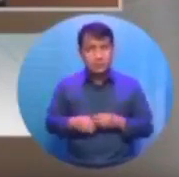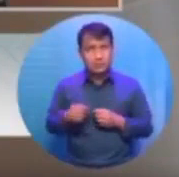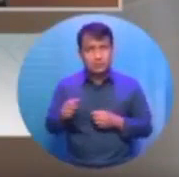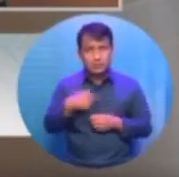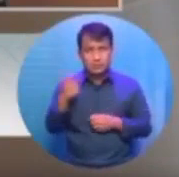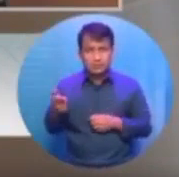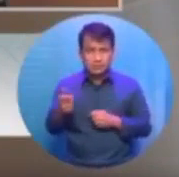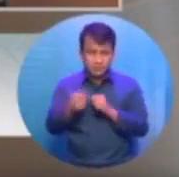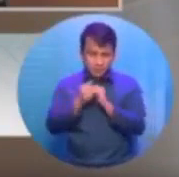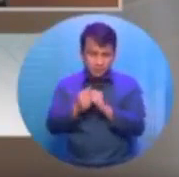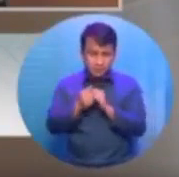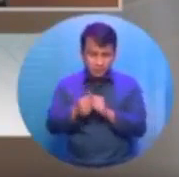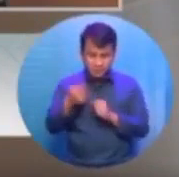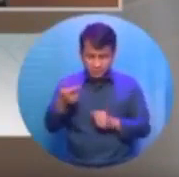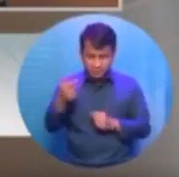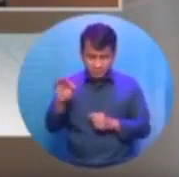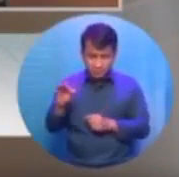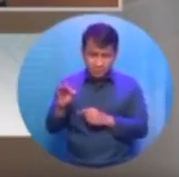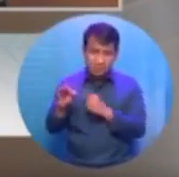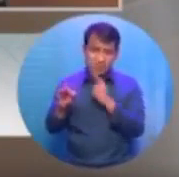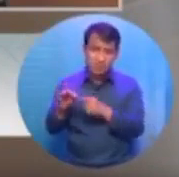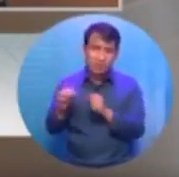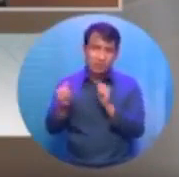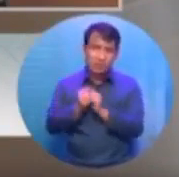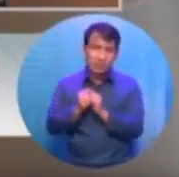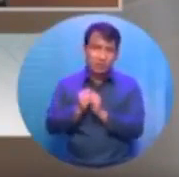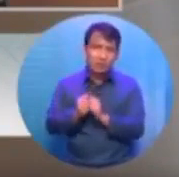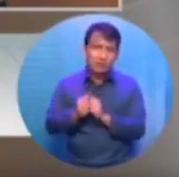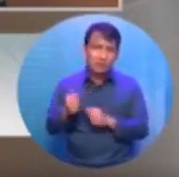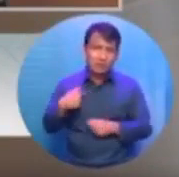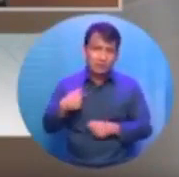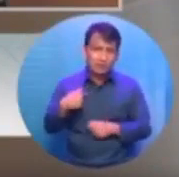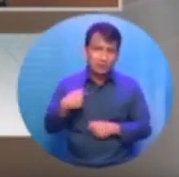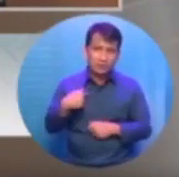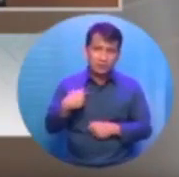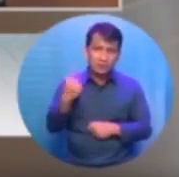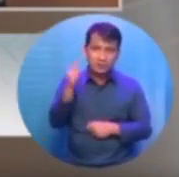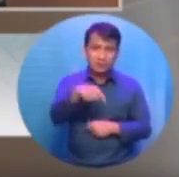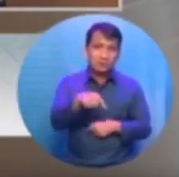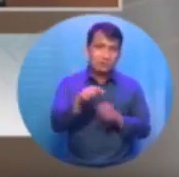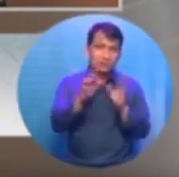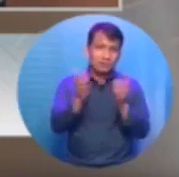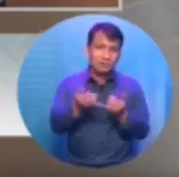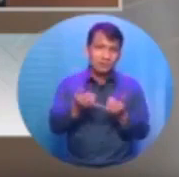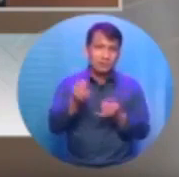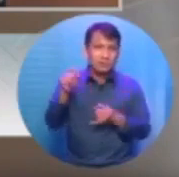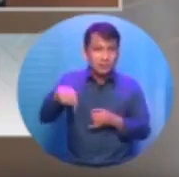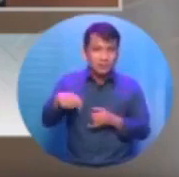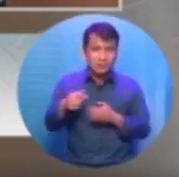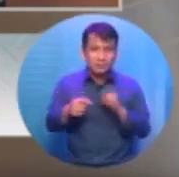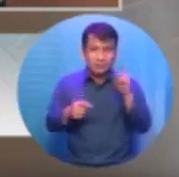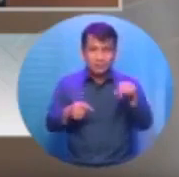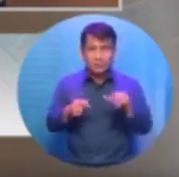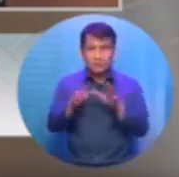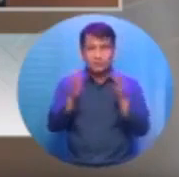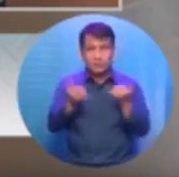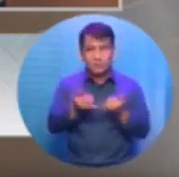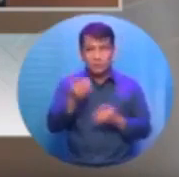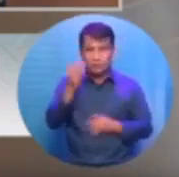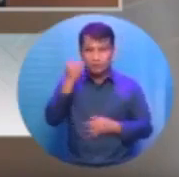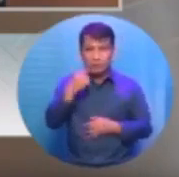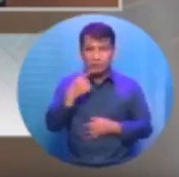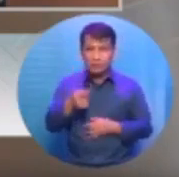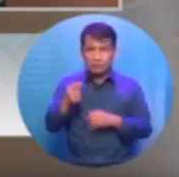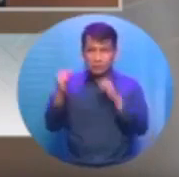Kasama niyo si ano? Si girlfriend? Kasi po pupunta po kami ng barangay eh. Okay, dapat. Pupunta kayo barangay. Bakit?